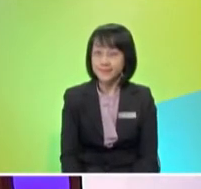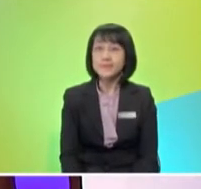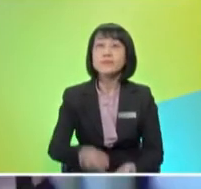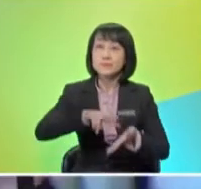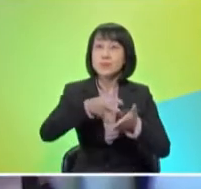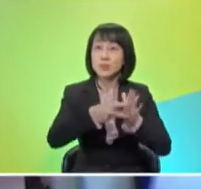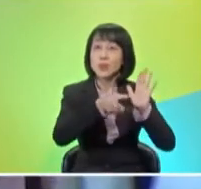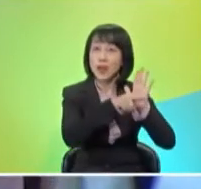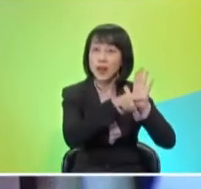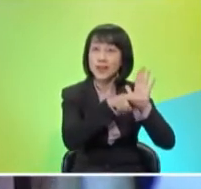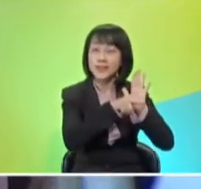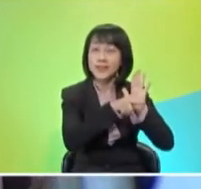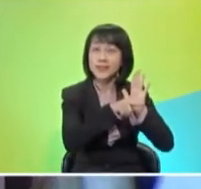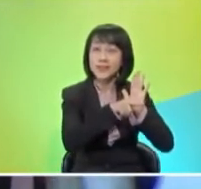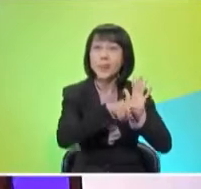tolak